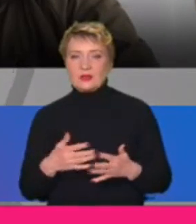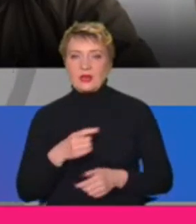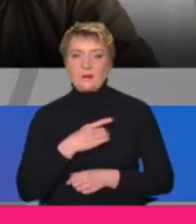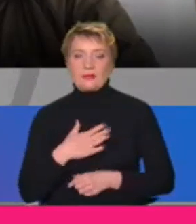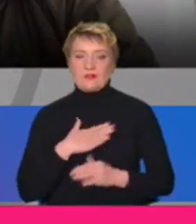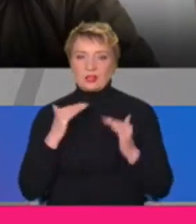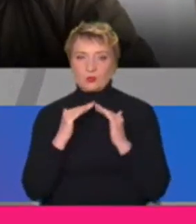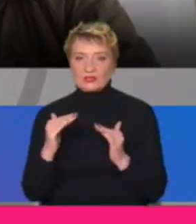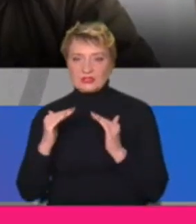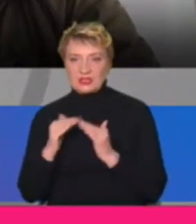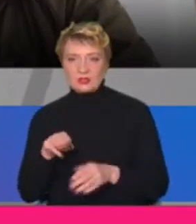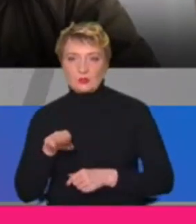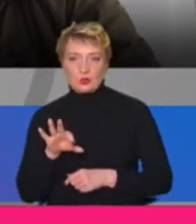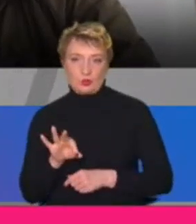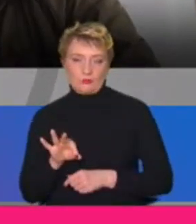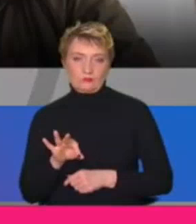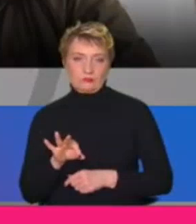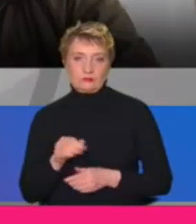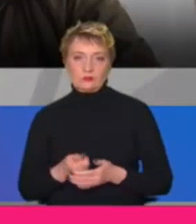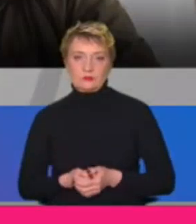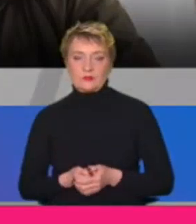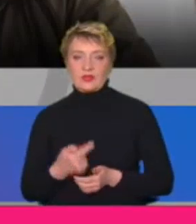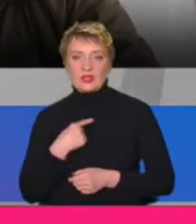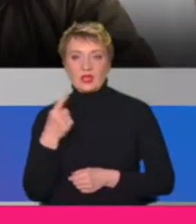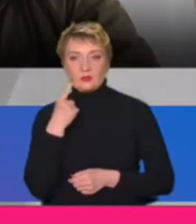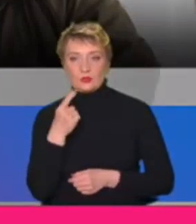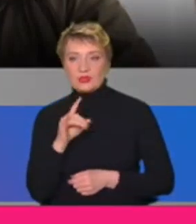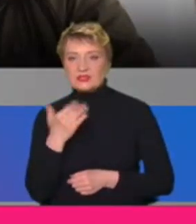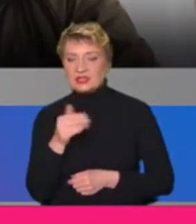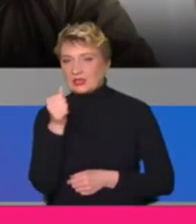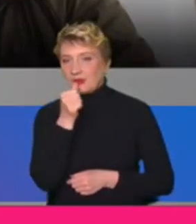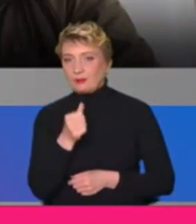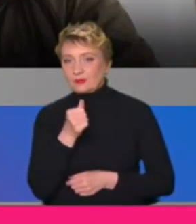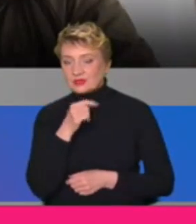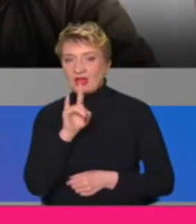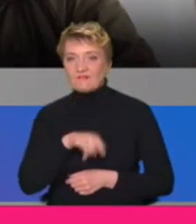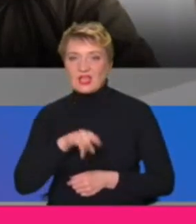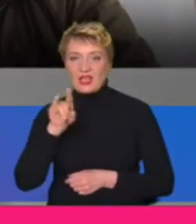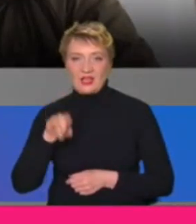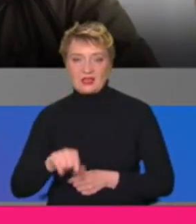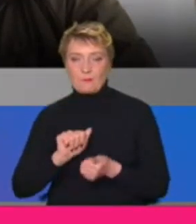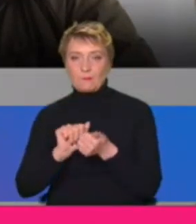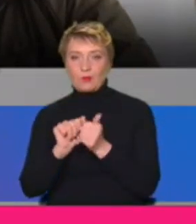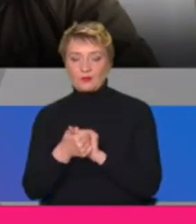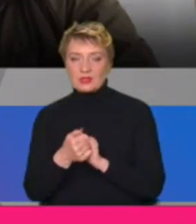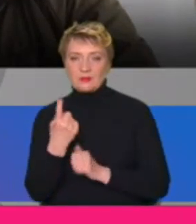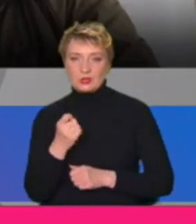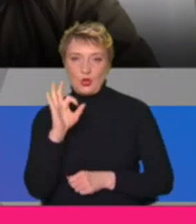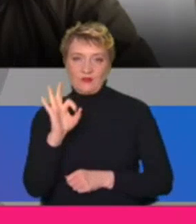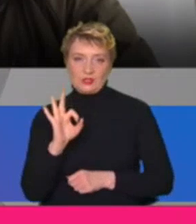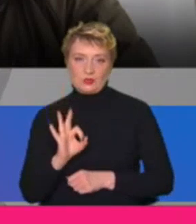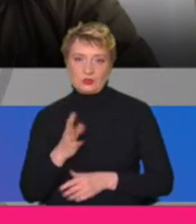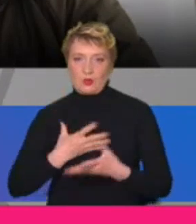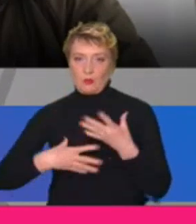секторі, то, я думаю, за декілька місяців ми вікна поміняємо на 100% по